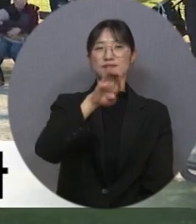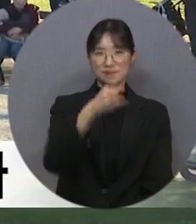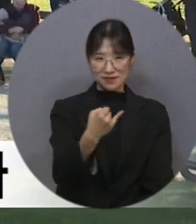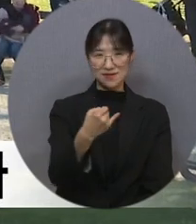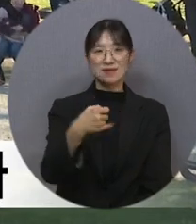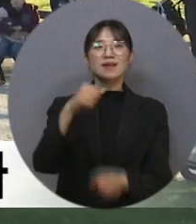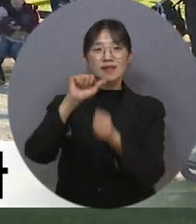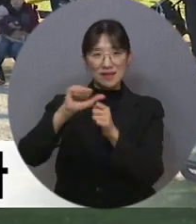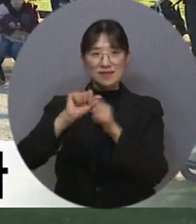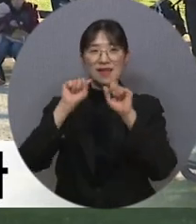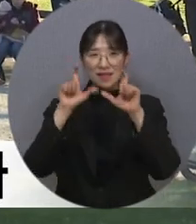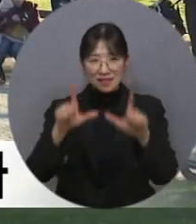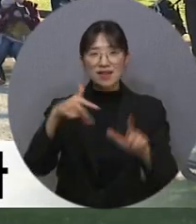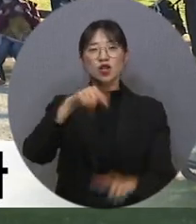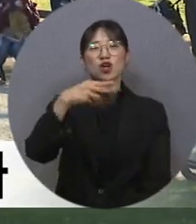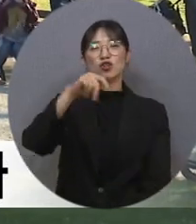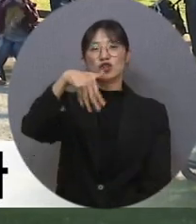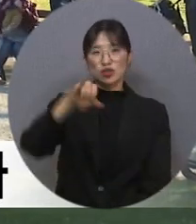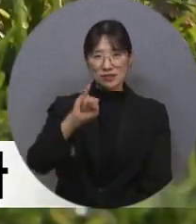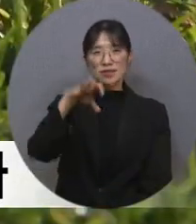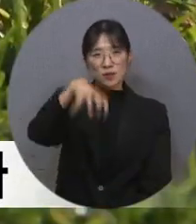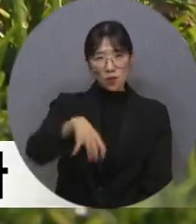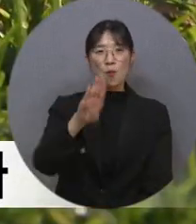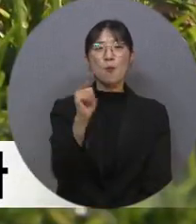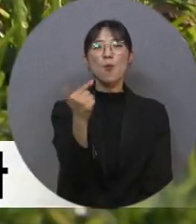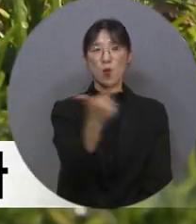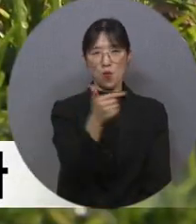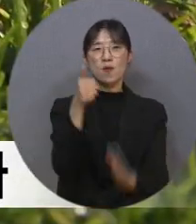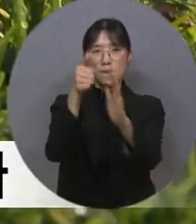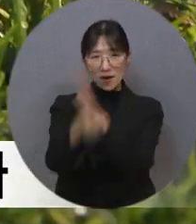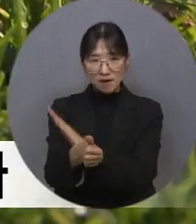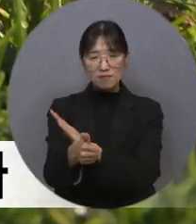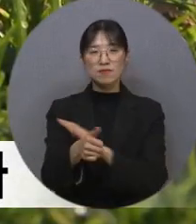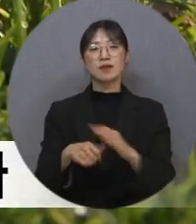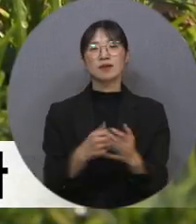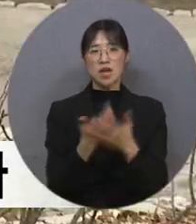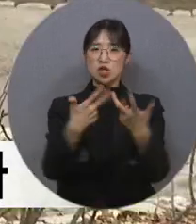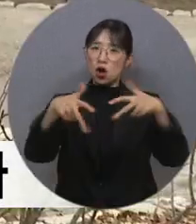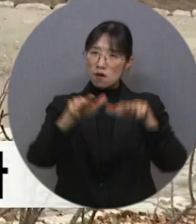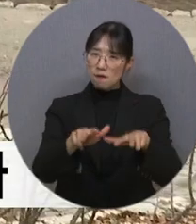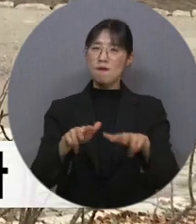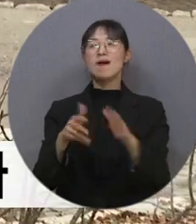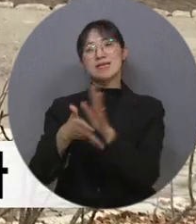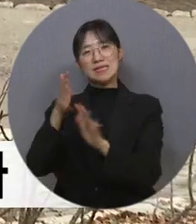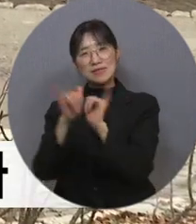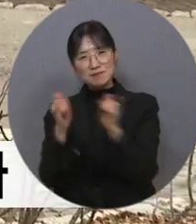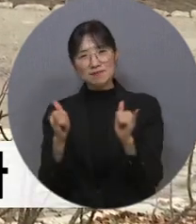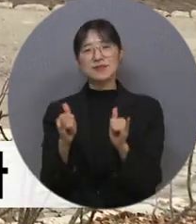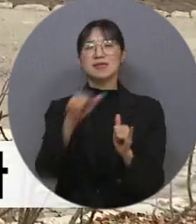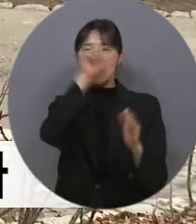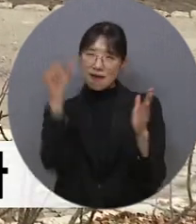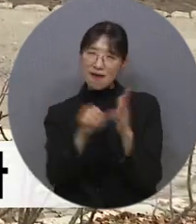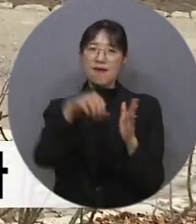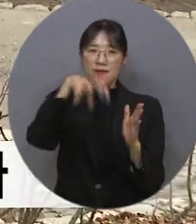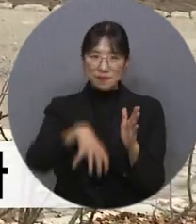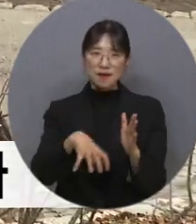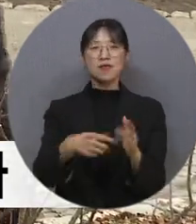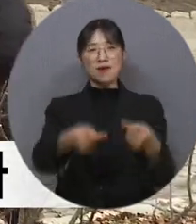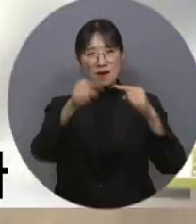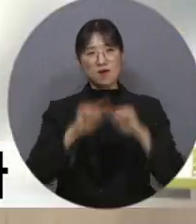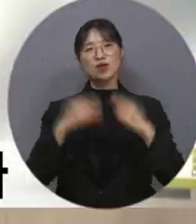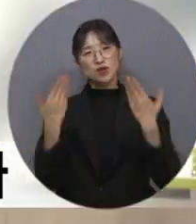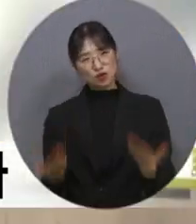저류지와 광장 문화를 구축한 본을 방문해 정원이 시민의 삶 속에 들어와 휴식 공간이 되는 선진지의 사례를